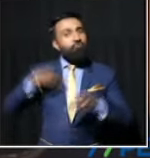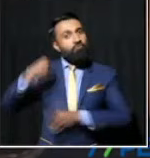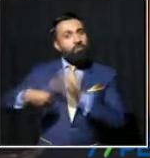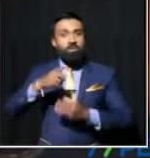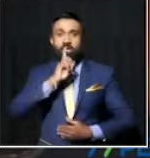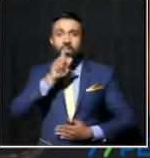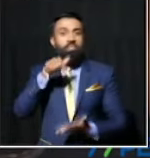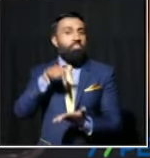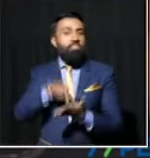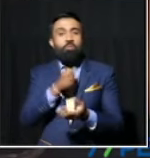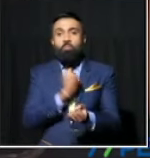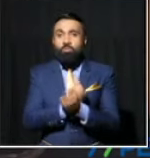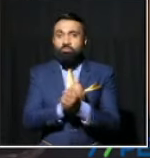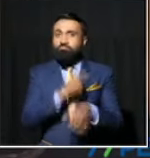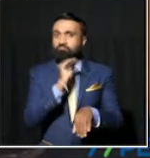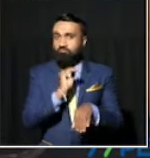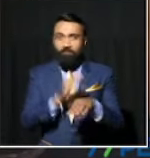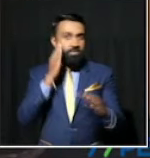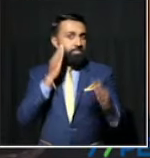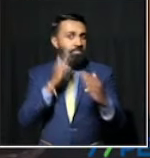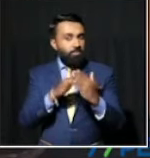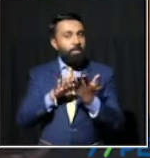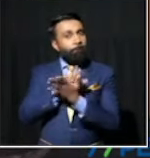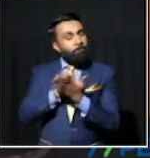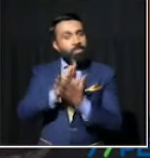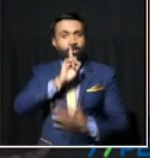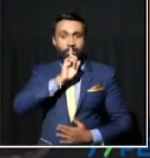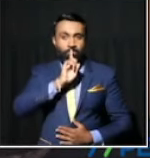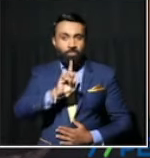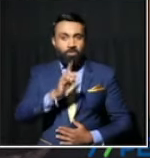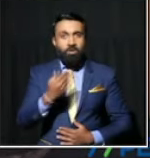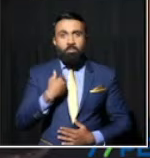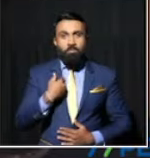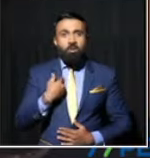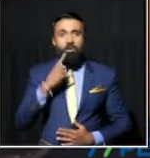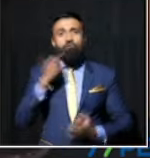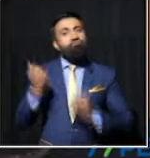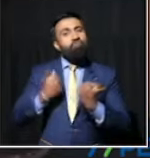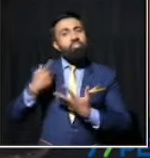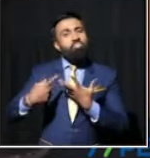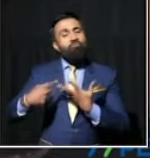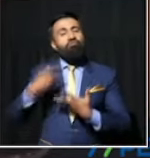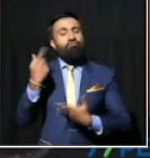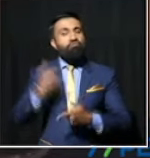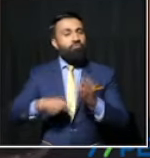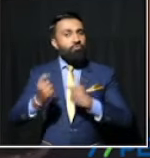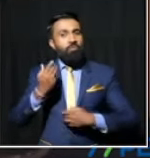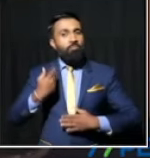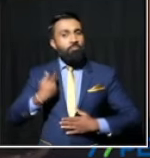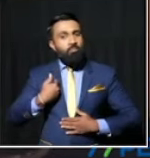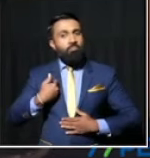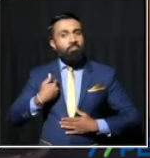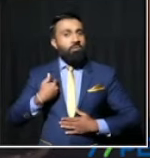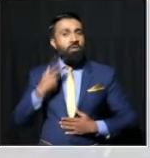ස්ථානයක් පොලිසිය විසින් වැටලීම පිළිබඳව පැහැදිලි කිරීමක් කළා. මම අමතර කොටස් ව්‍යාපාරිකයෙක්. අමතර කොටස් ව්‍යාපාරවල මම හාල් පෝල්